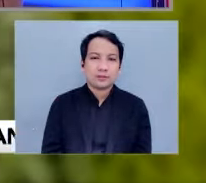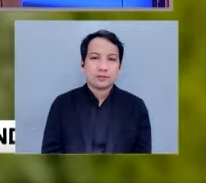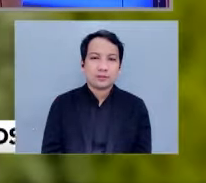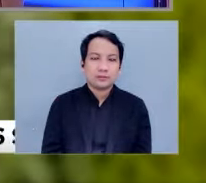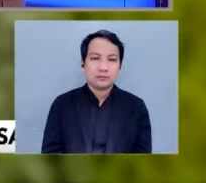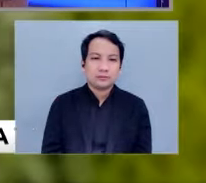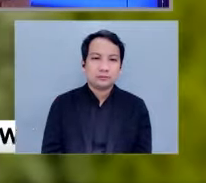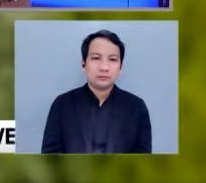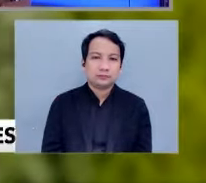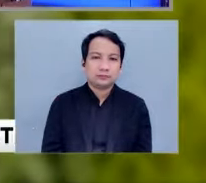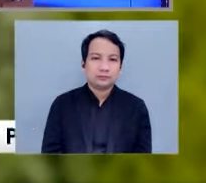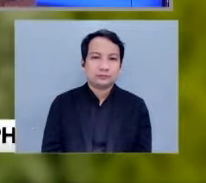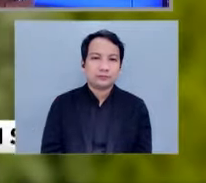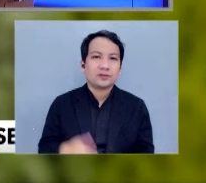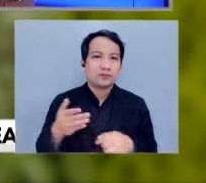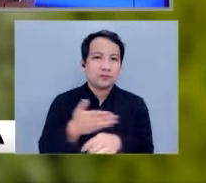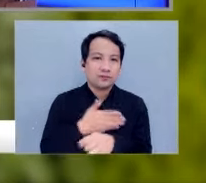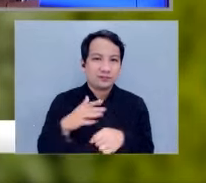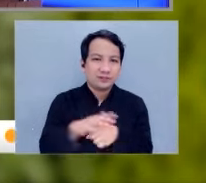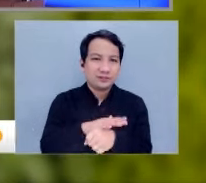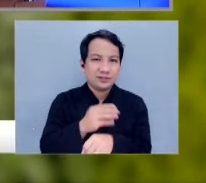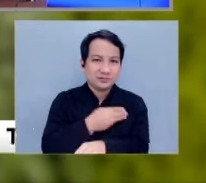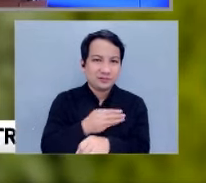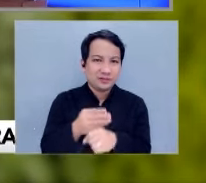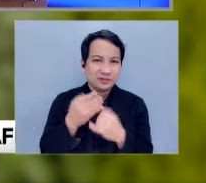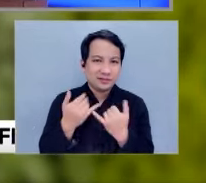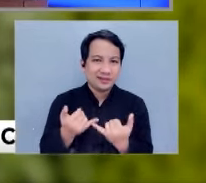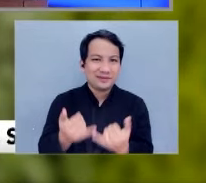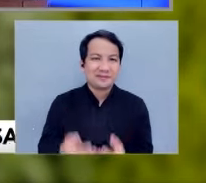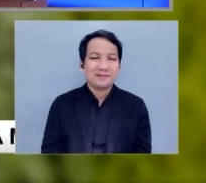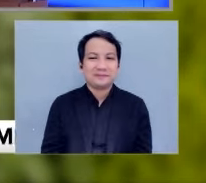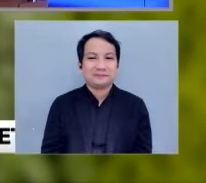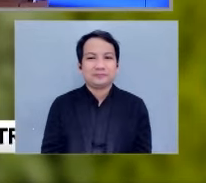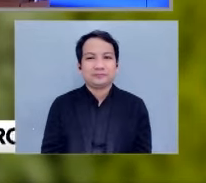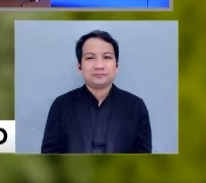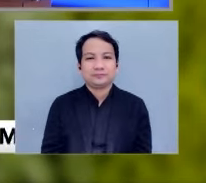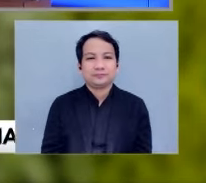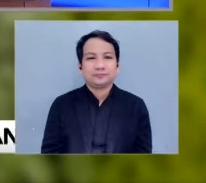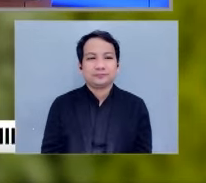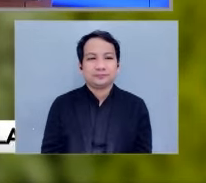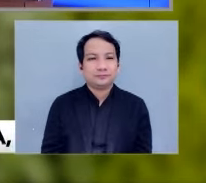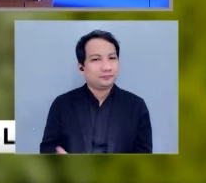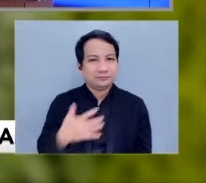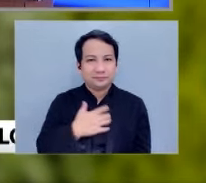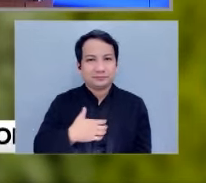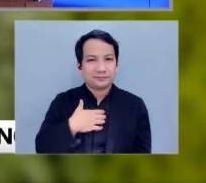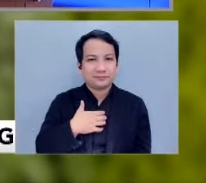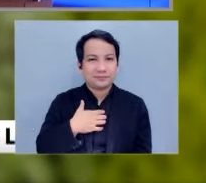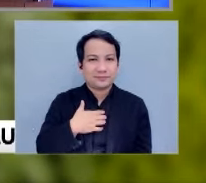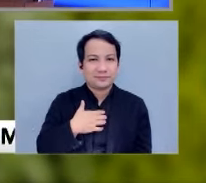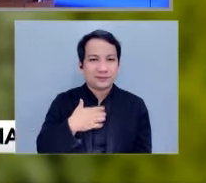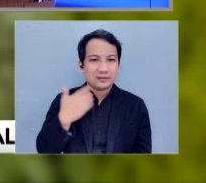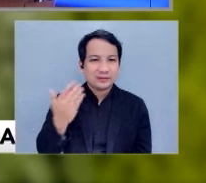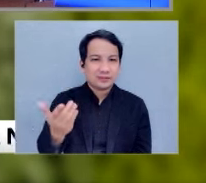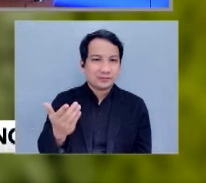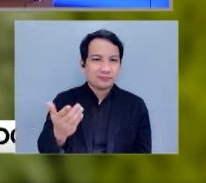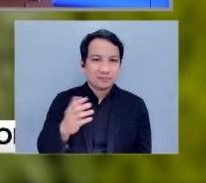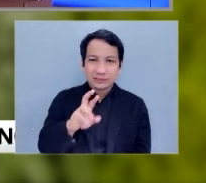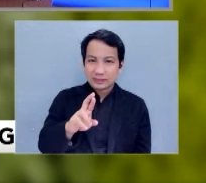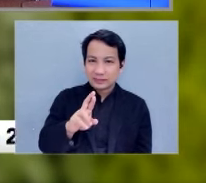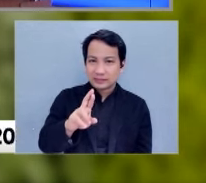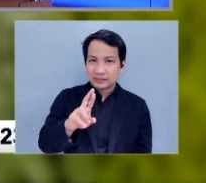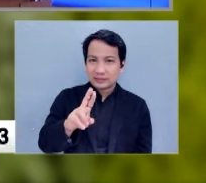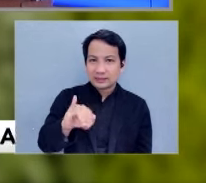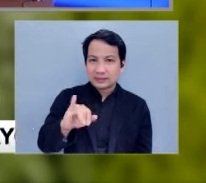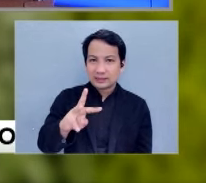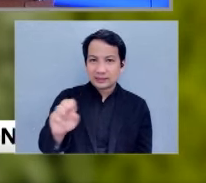Puno-puno ng music ang ating Monday. Tama. Walang nagko-complain. Isa pa yung River Maya, no? Classic.